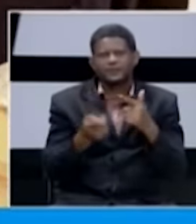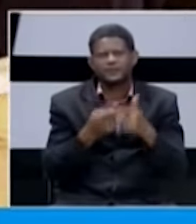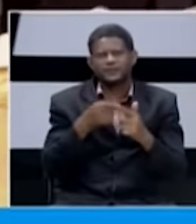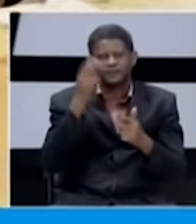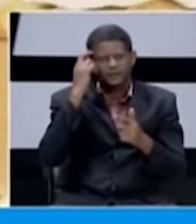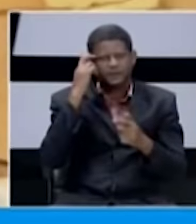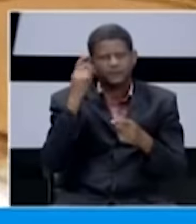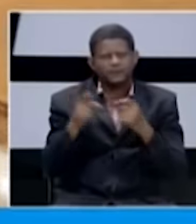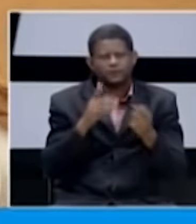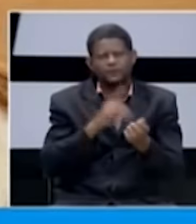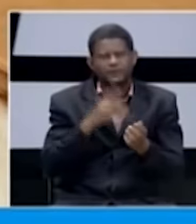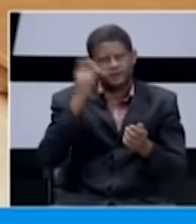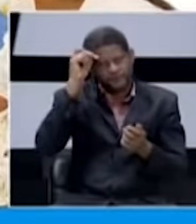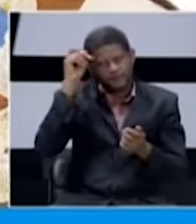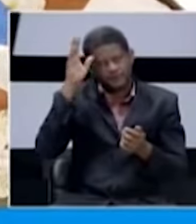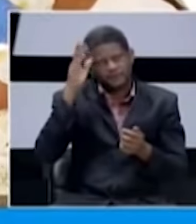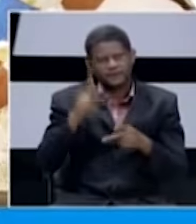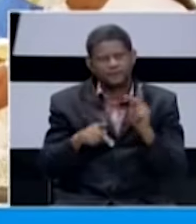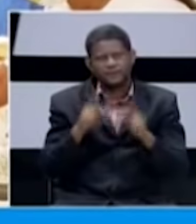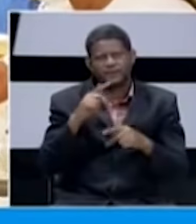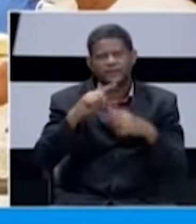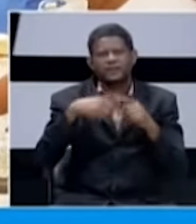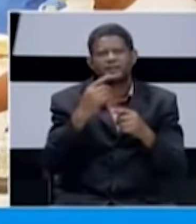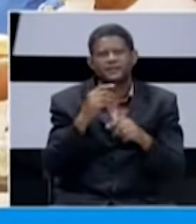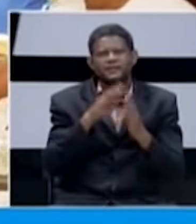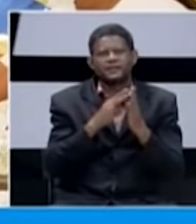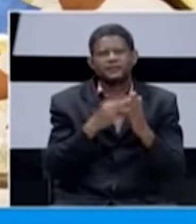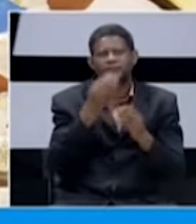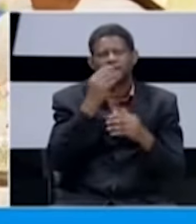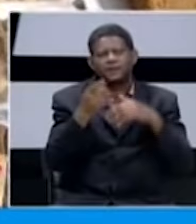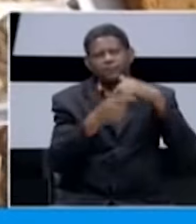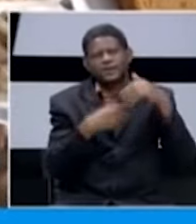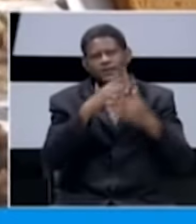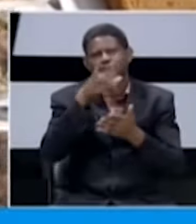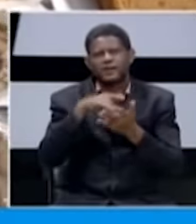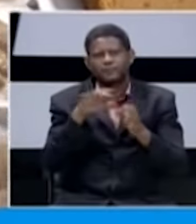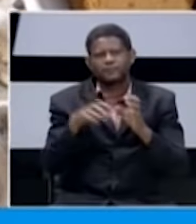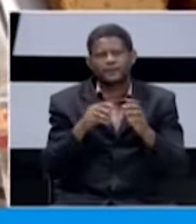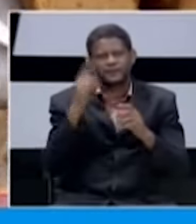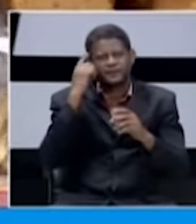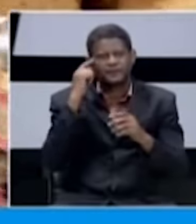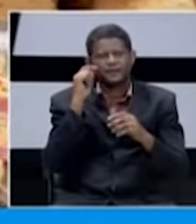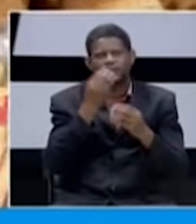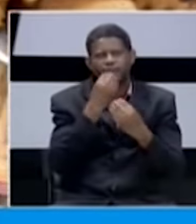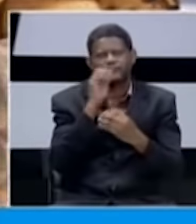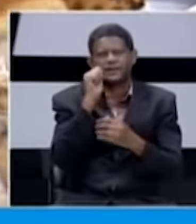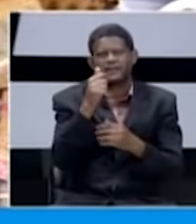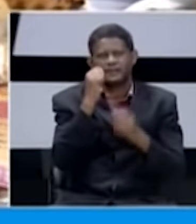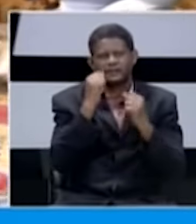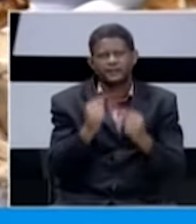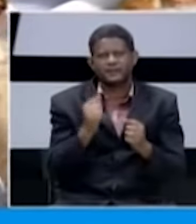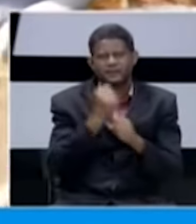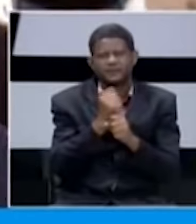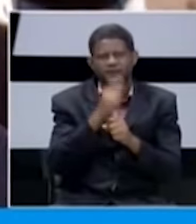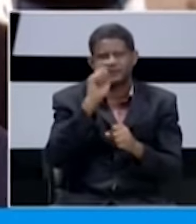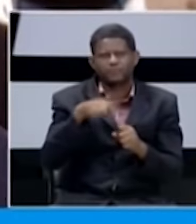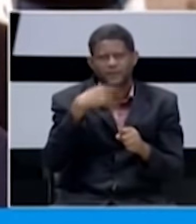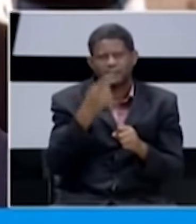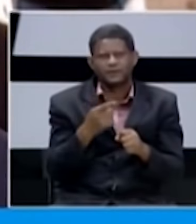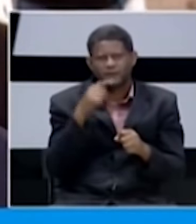دبروتون گبرم کل حبرت سب کید سرعت مگاجو مشالا ما اخل بمجبار تقرای بمجب عرسان ختکل کسر رحی قبایلام خفت استلم